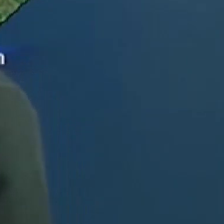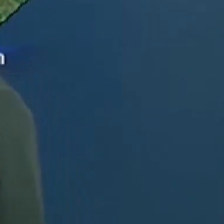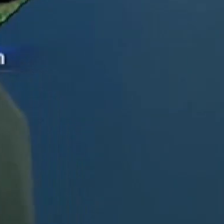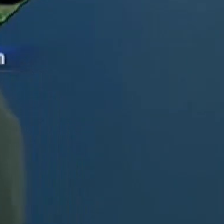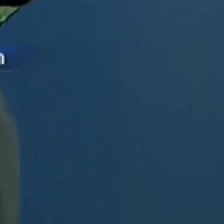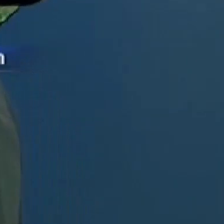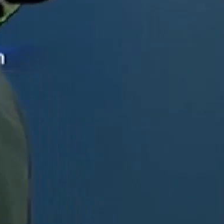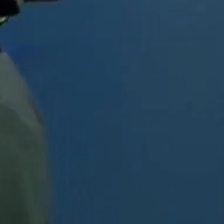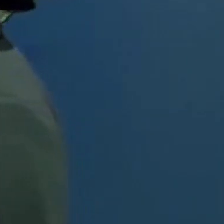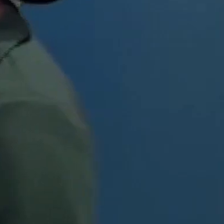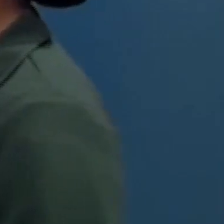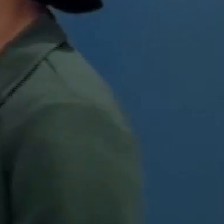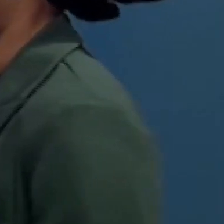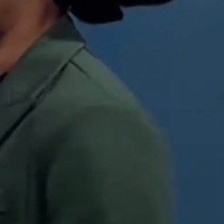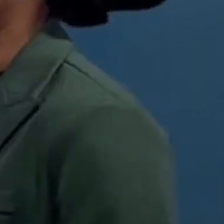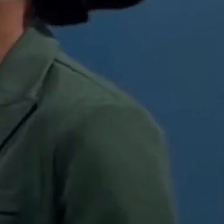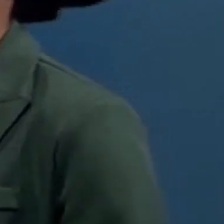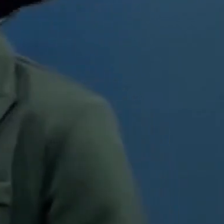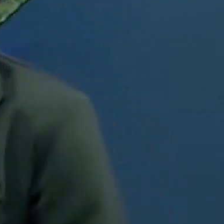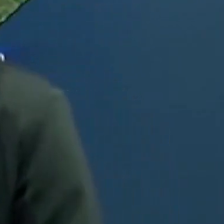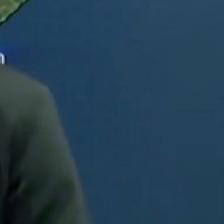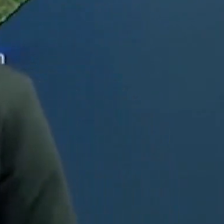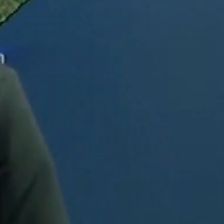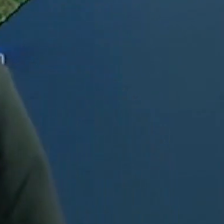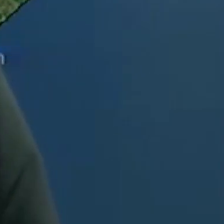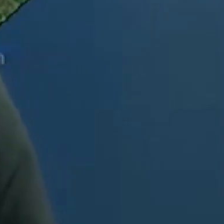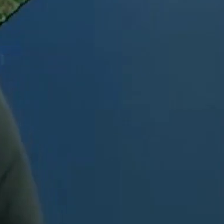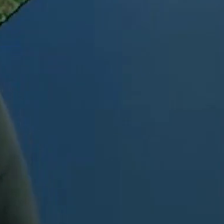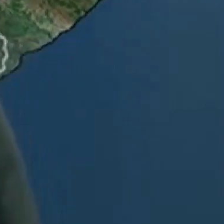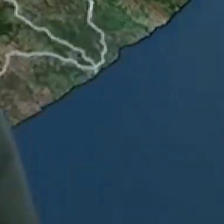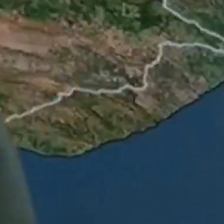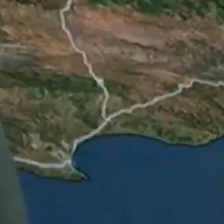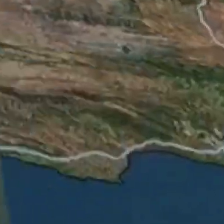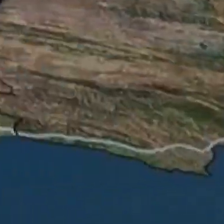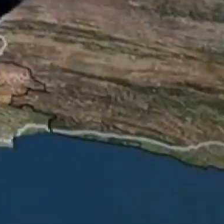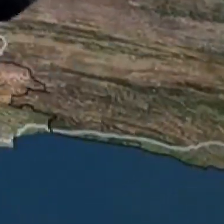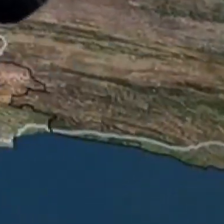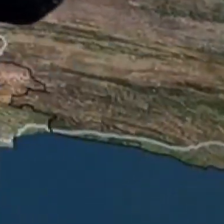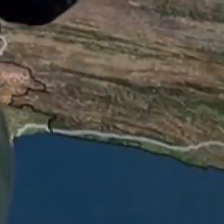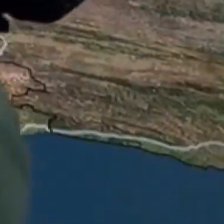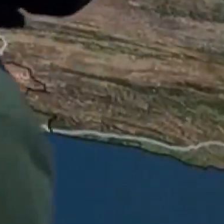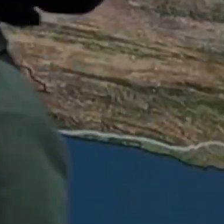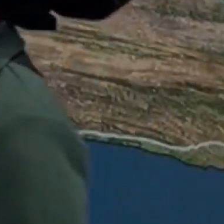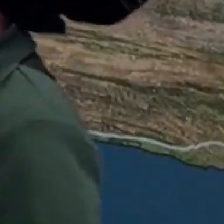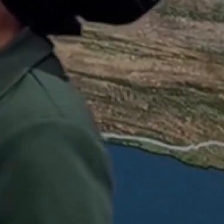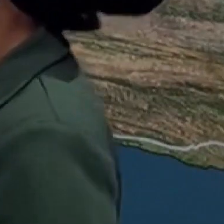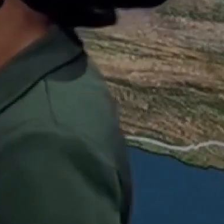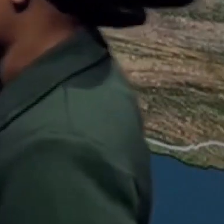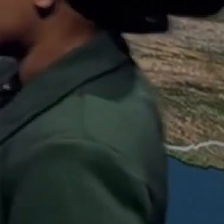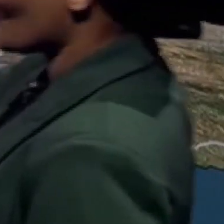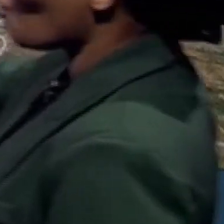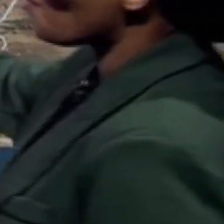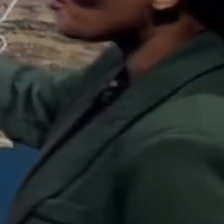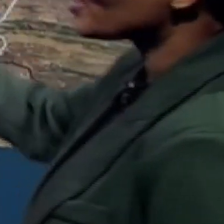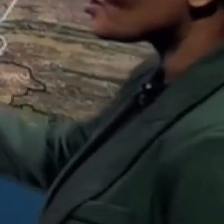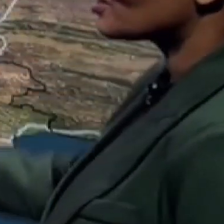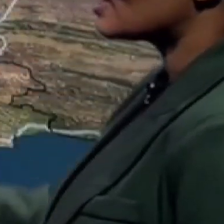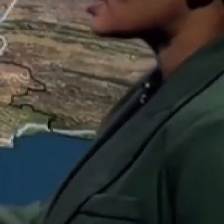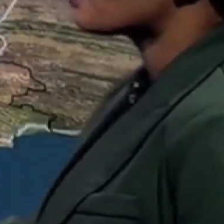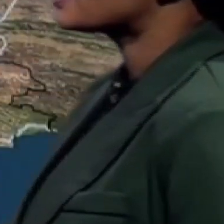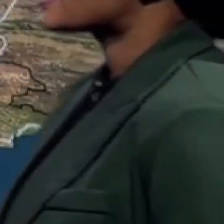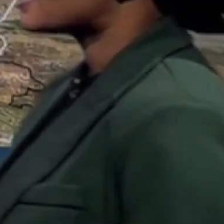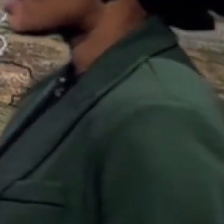go di le 23 Gqeberha ka digata di le 3 go a go di le 24 mo Thapameng Western Cape le teng go apogile